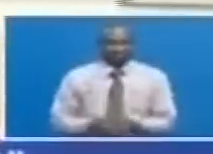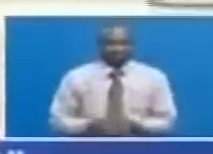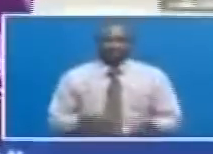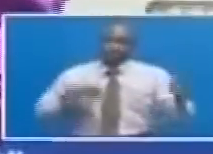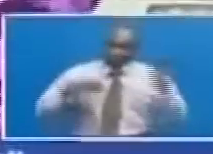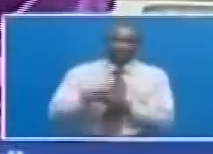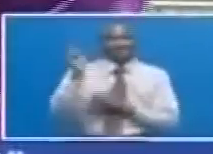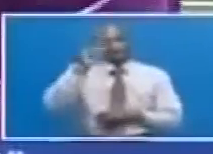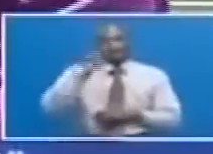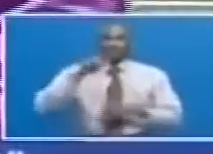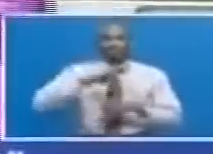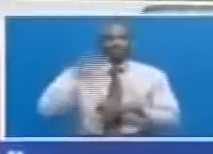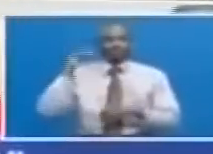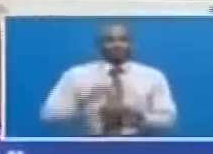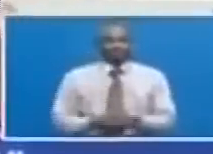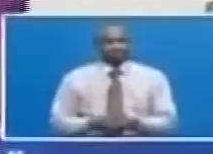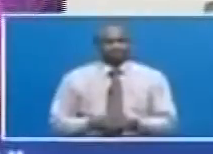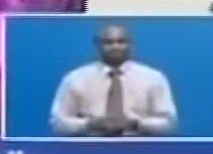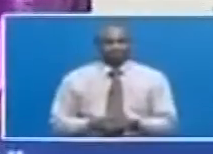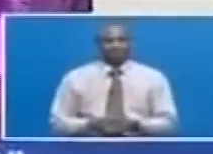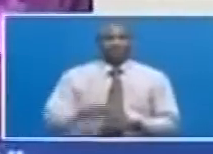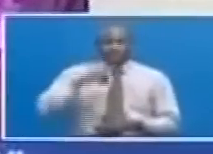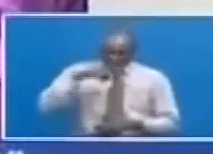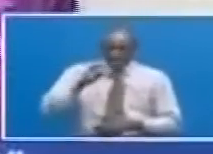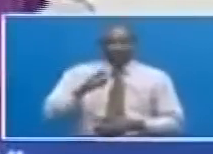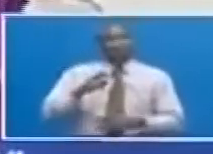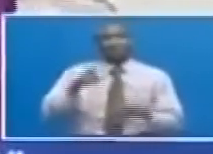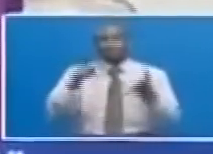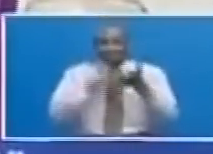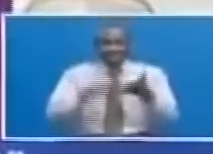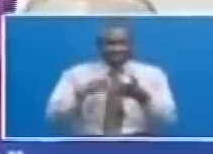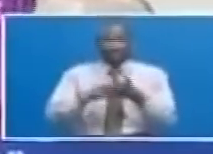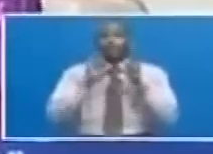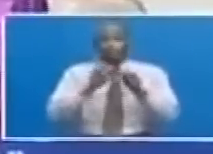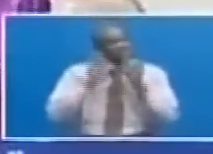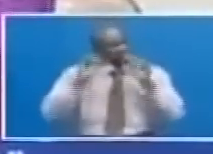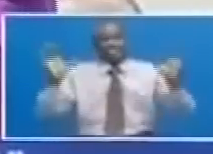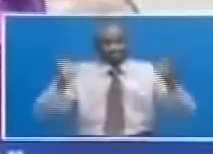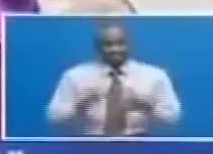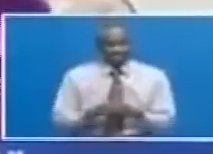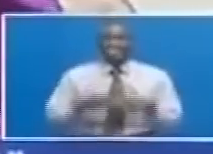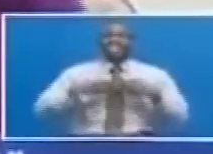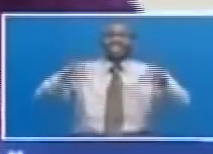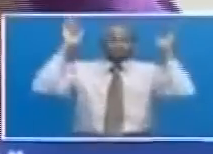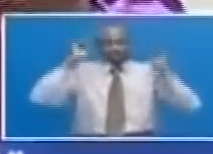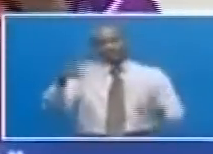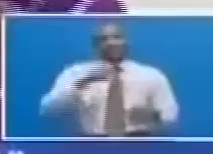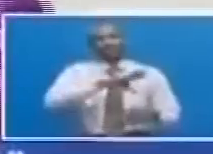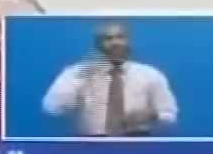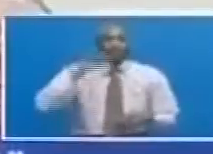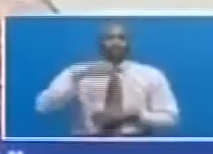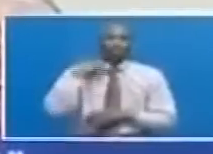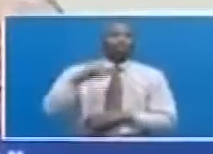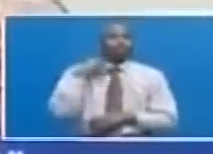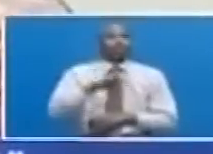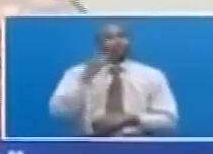Waingia town Nairobi wafanye kazi yao. Na msifanye makosa ya kuripoti innocent. Muache waibe kabisa